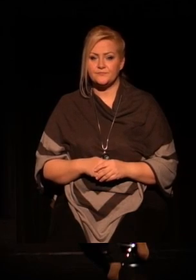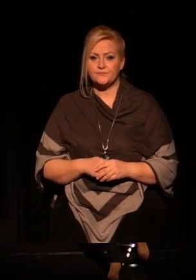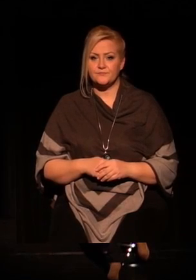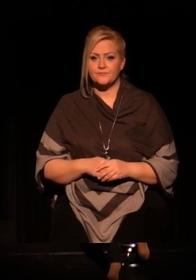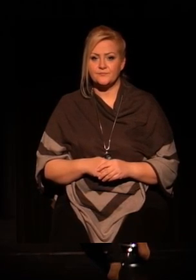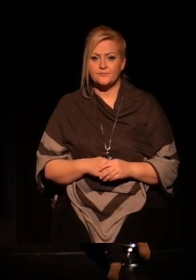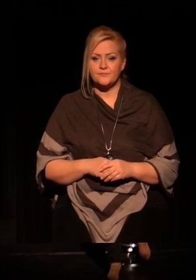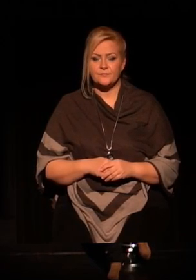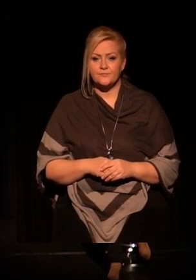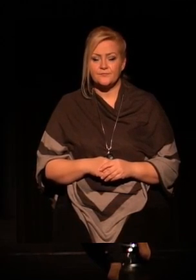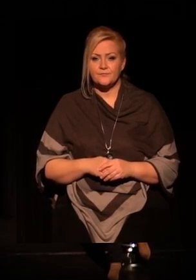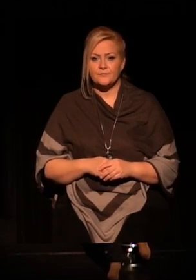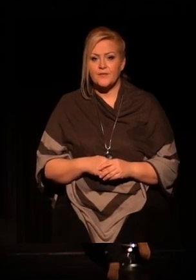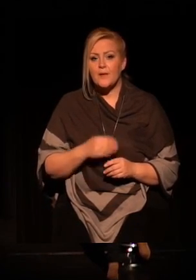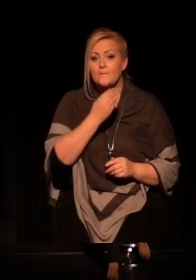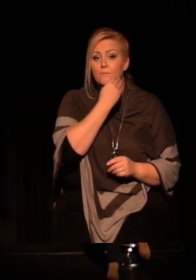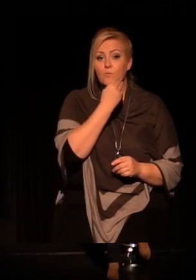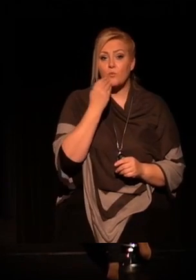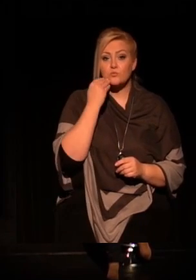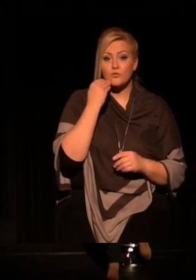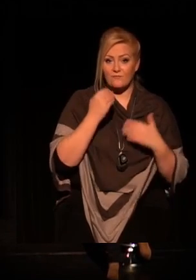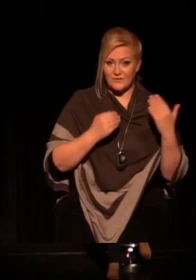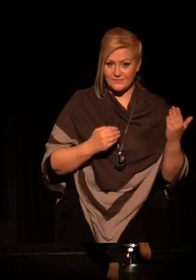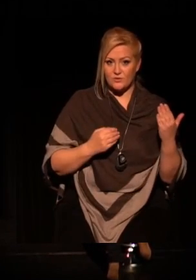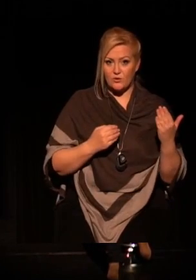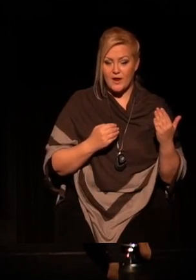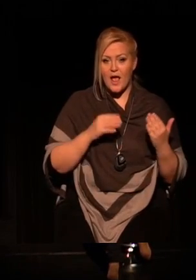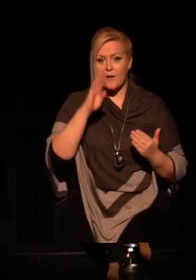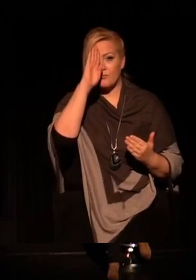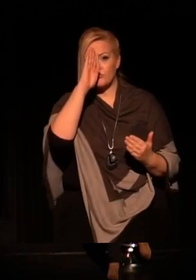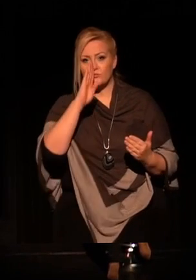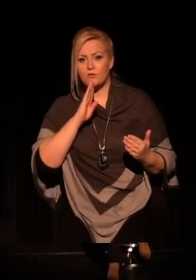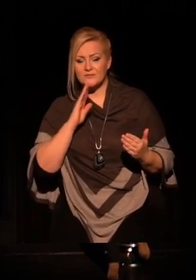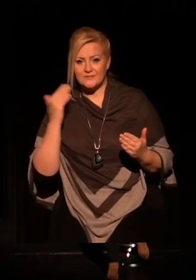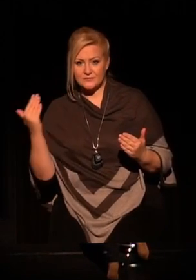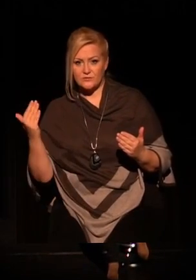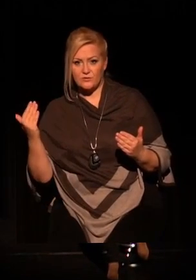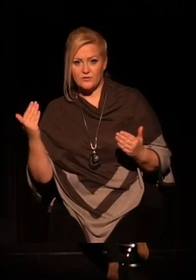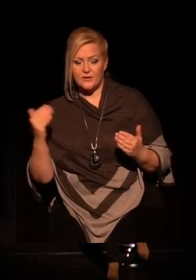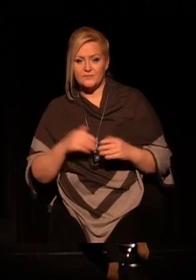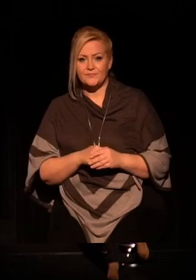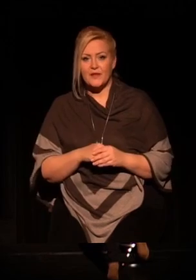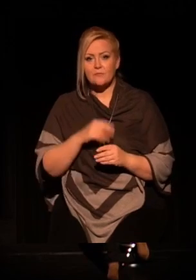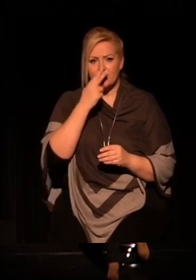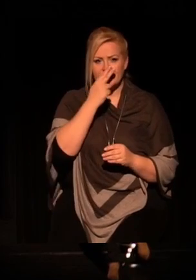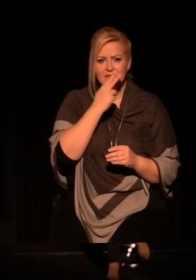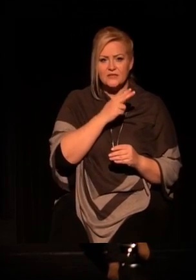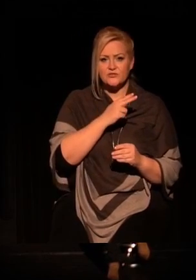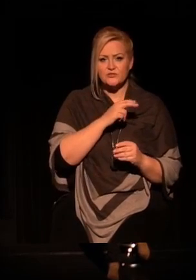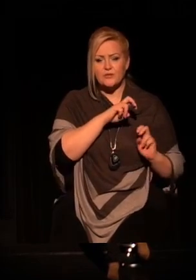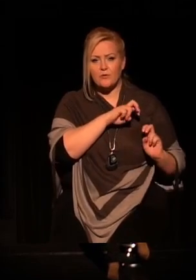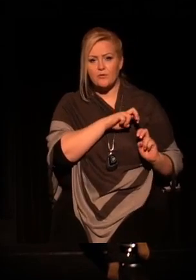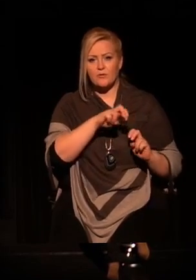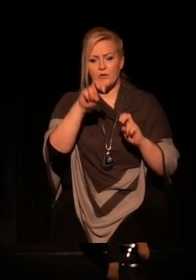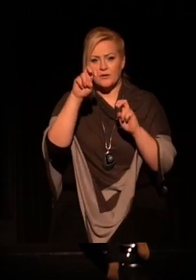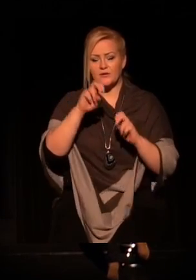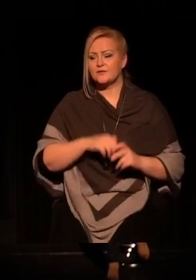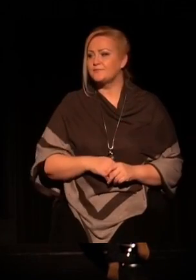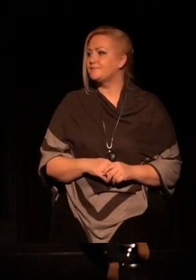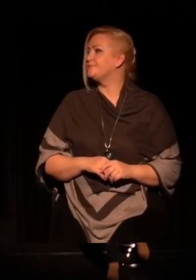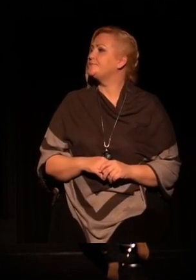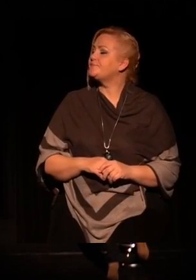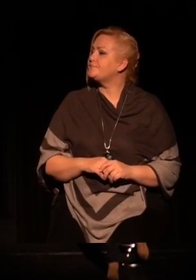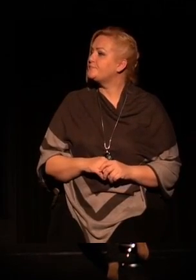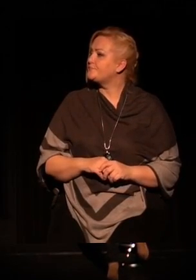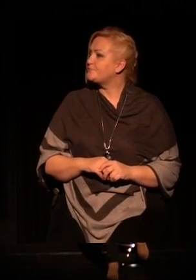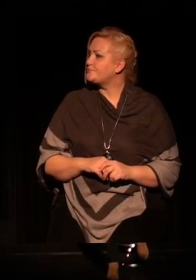strona od południowej? Na południowej stronie pewnie nieraz tam widzieliście te zdjęcia kolejek i rzeczywiście te kolejki tam się tworzą, bo